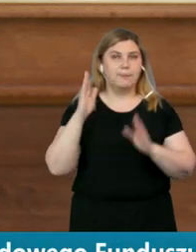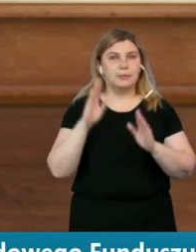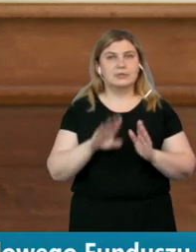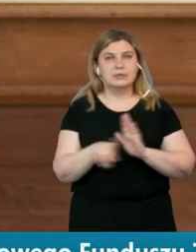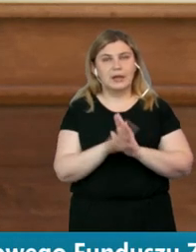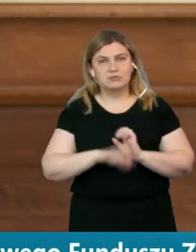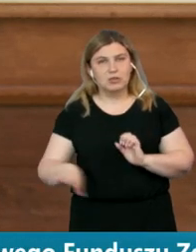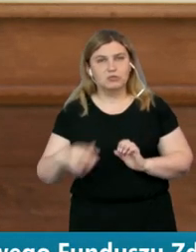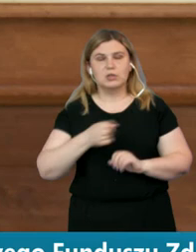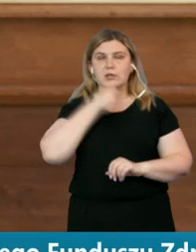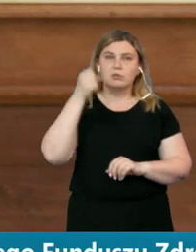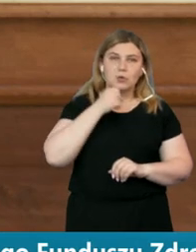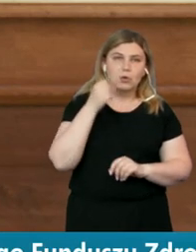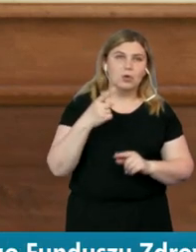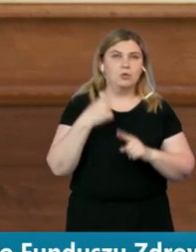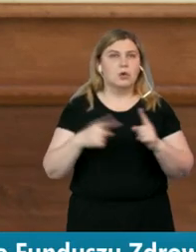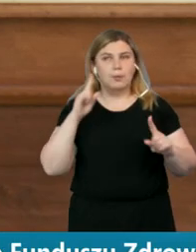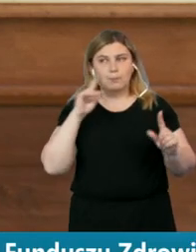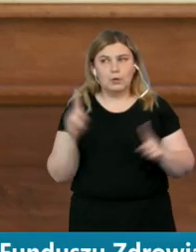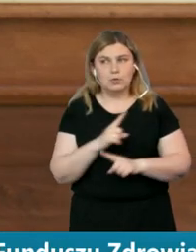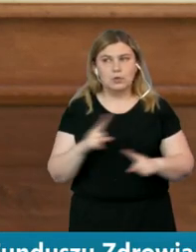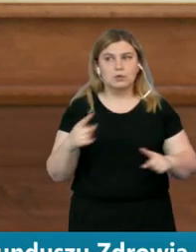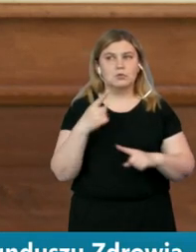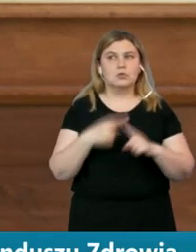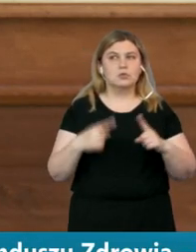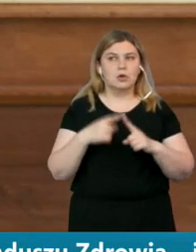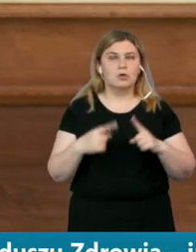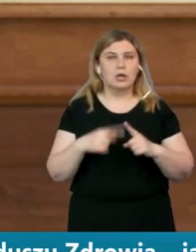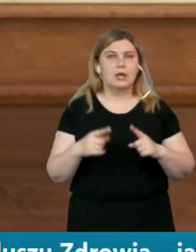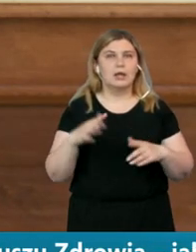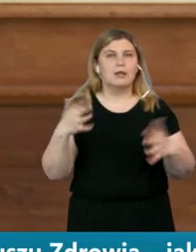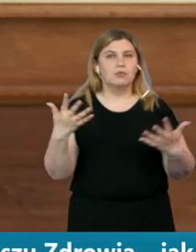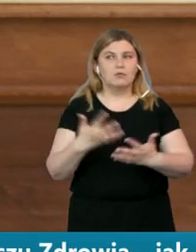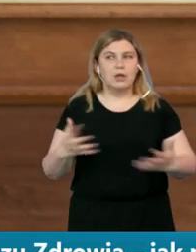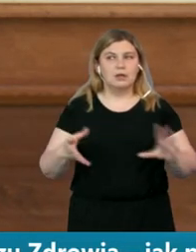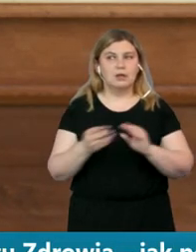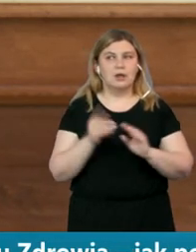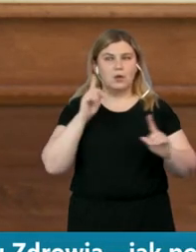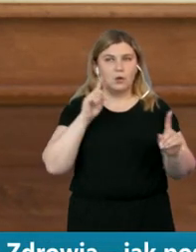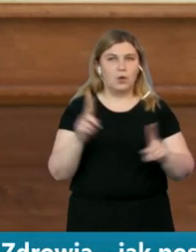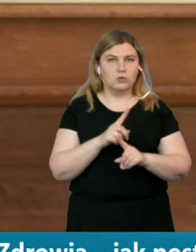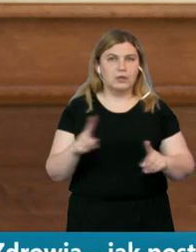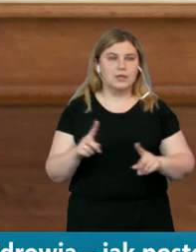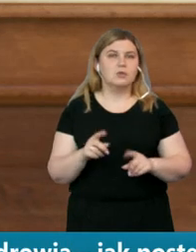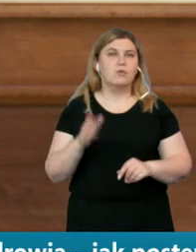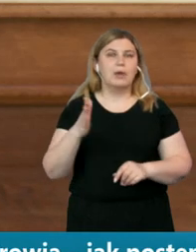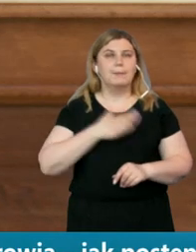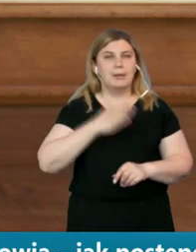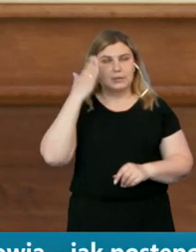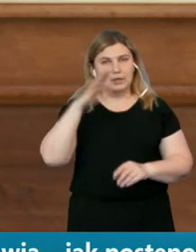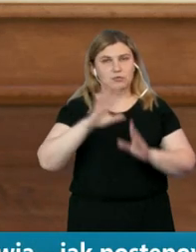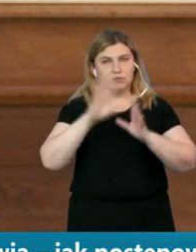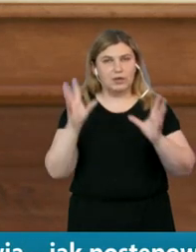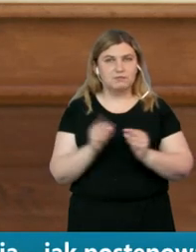dla dorosłych, trochę dobrej muzyki, trochę wydarzeń towarzyszących, koncertów, więc mam nadzieję, że wszyscy będziemy